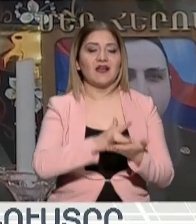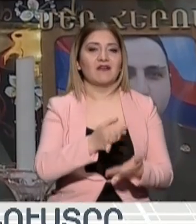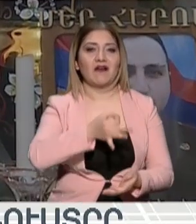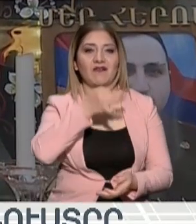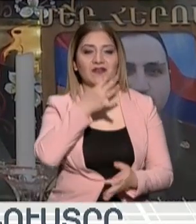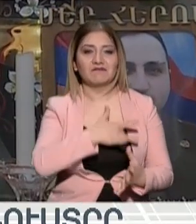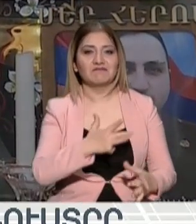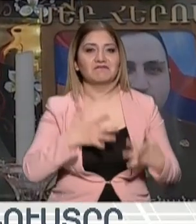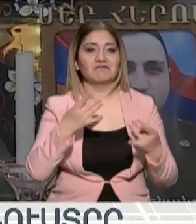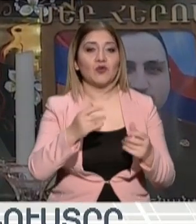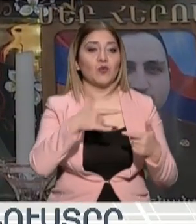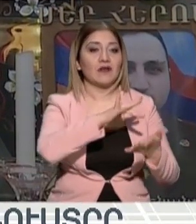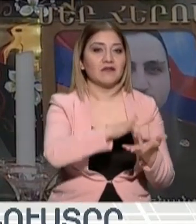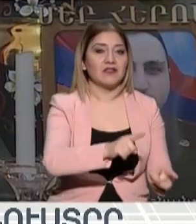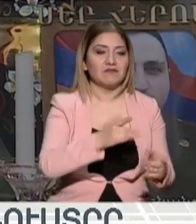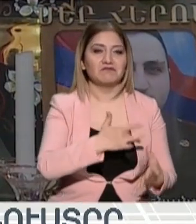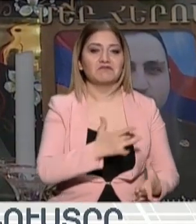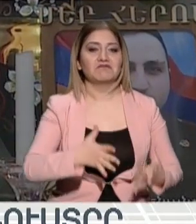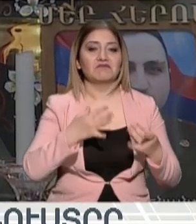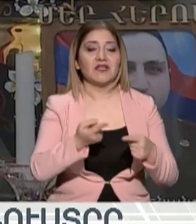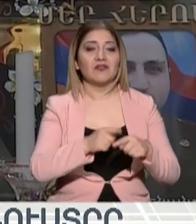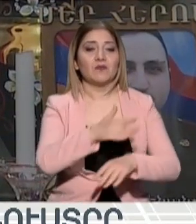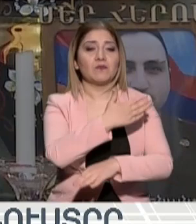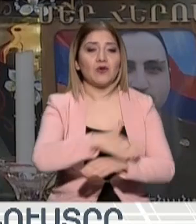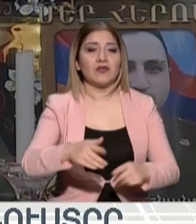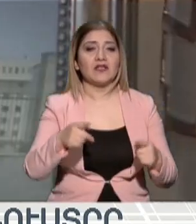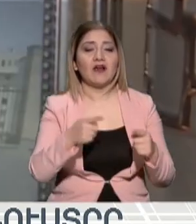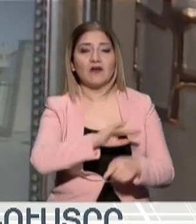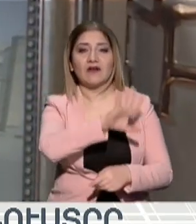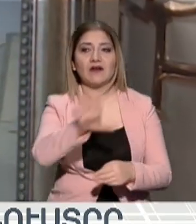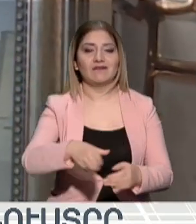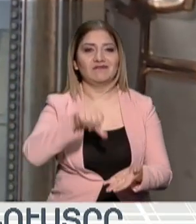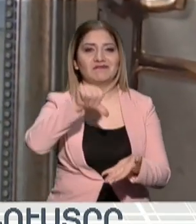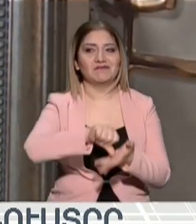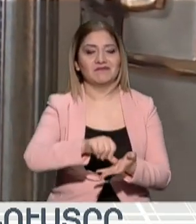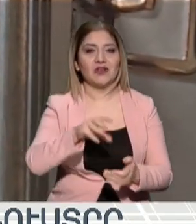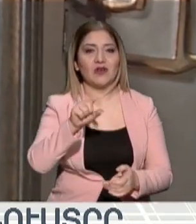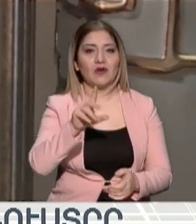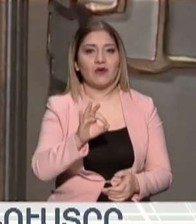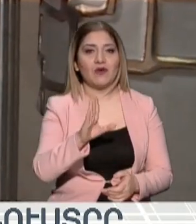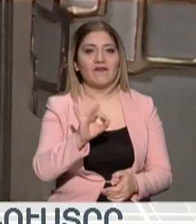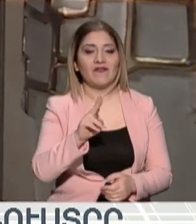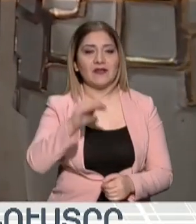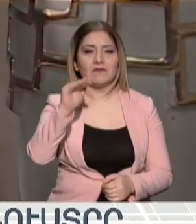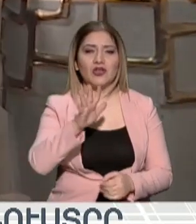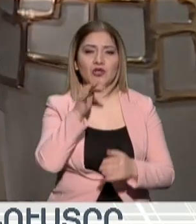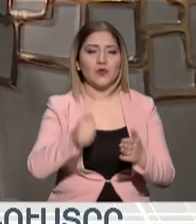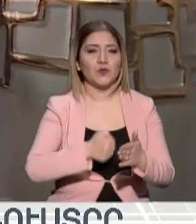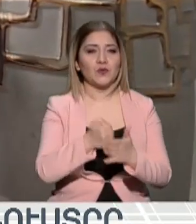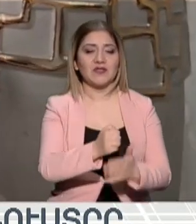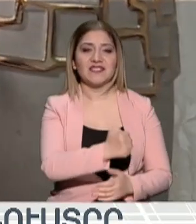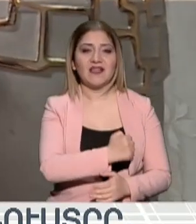քաղաքին, որովհետև փողոցներն ու անկյունները լցված էին իրենով։ Հովիկը մանկուց է զինվորական եղել, ասում է